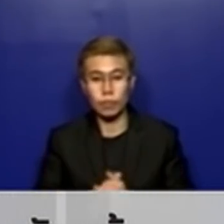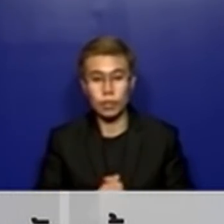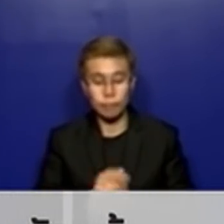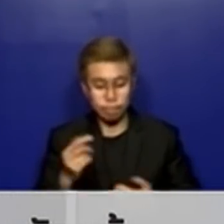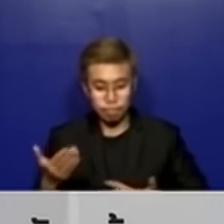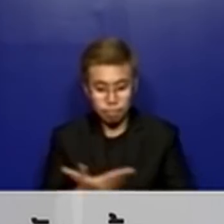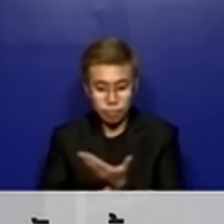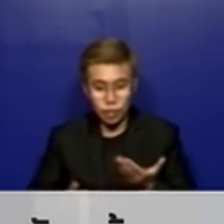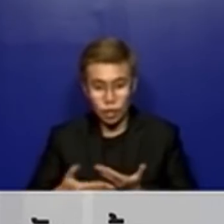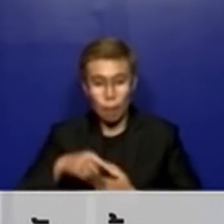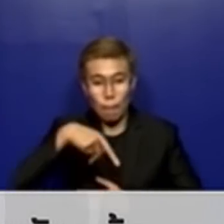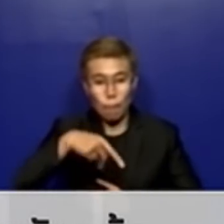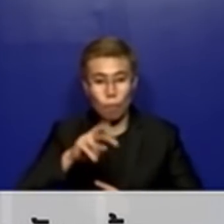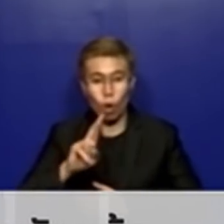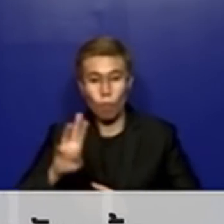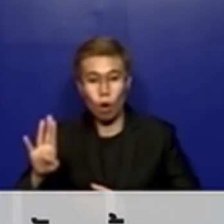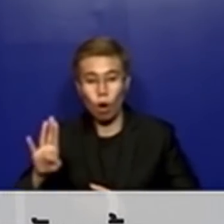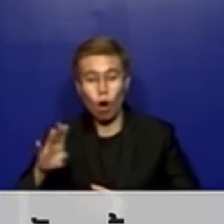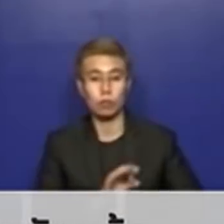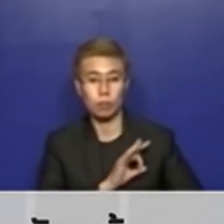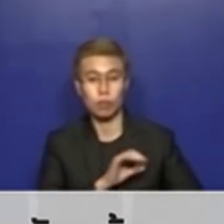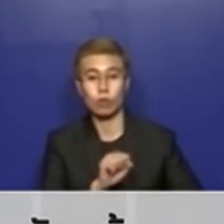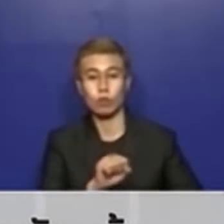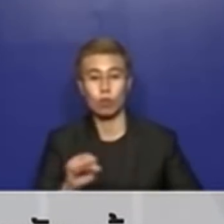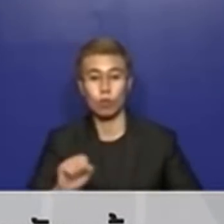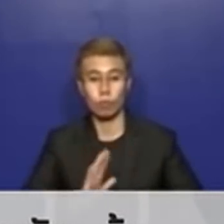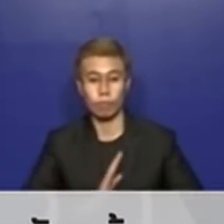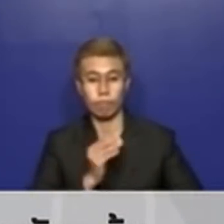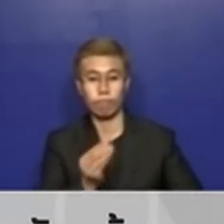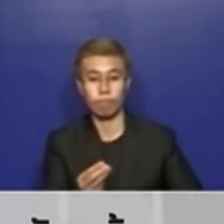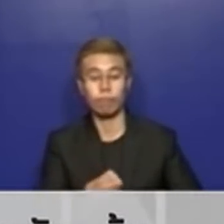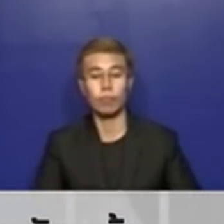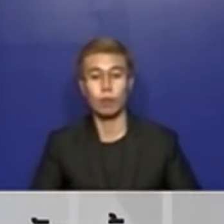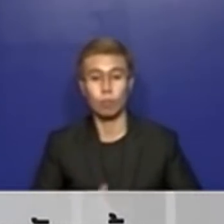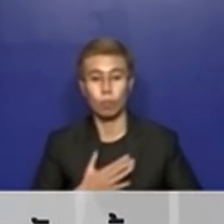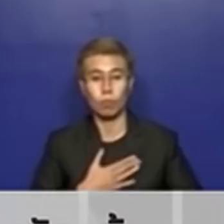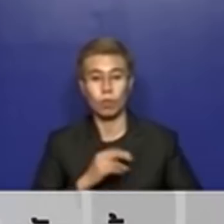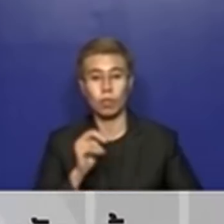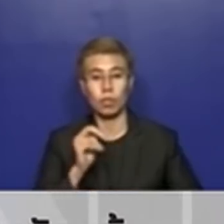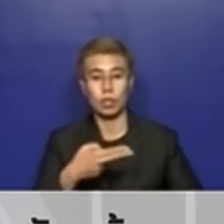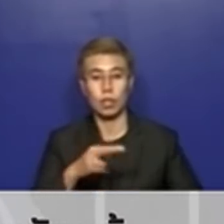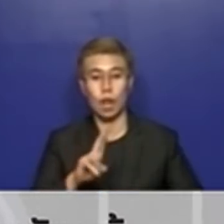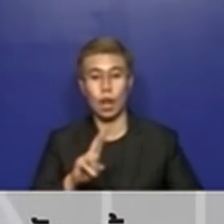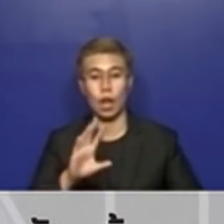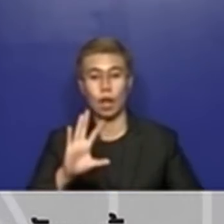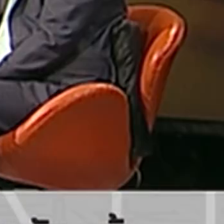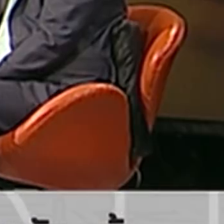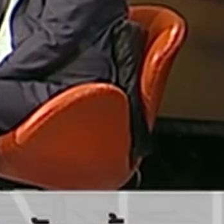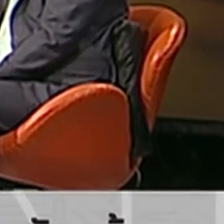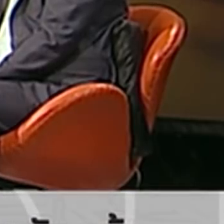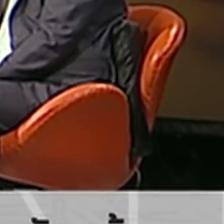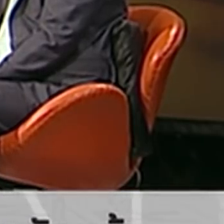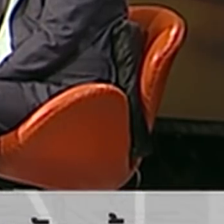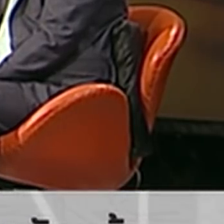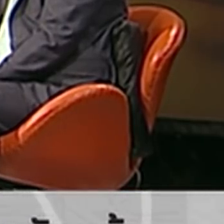สิ้นปีแล้วผมไม่ได้คิดว่านี่จะเป็นประเด็นที่คนสนใจแล้วนะปีหน้า ก็มันช่วงปลายปีคนไม่สนใจแล้วอยู่แล้วครับ ผมสนใจ ปีหน้ามกราคมกุมภาพันธ์ประเด็นนี้ก็จะ